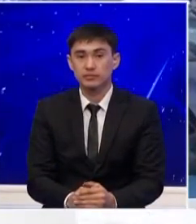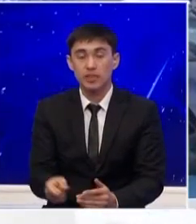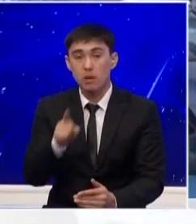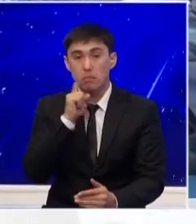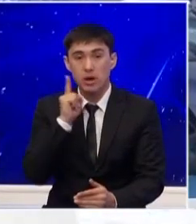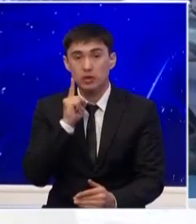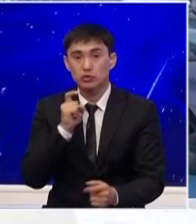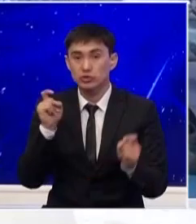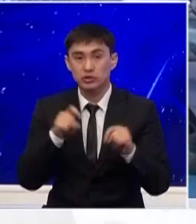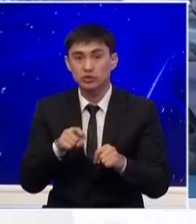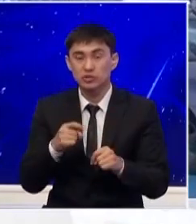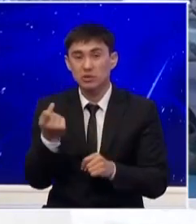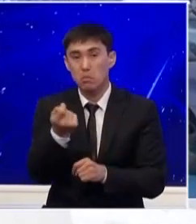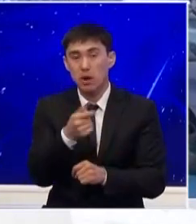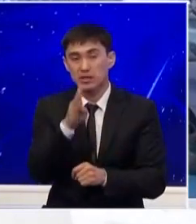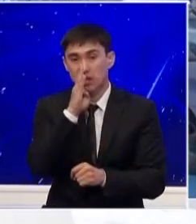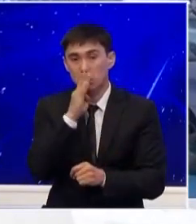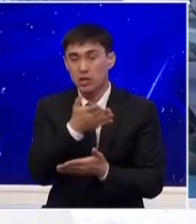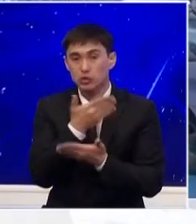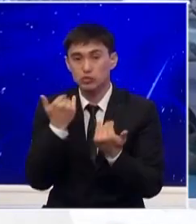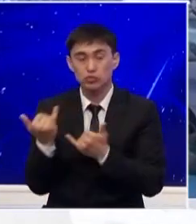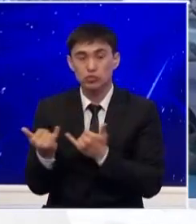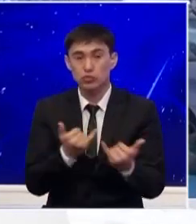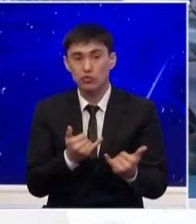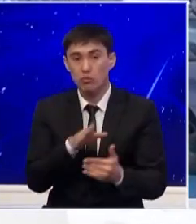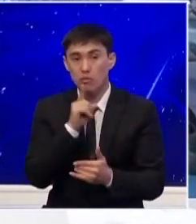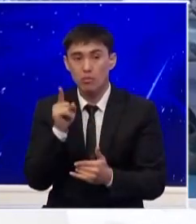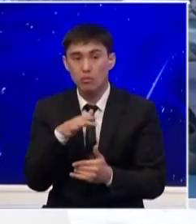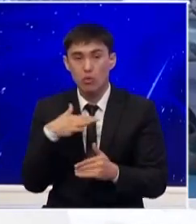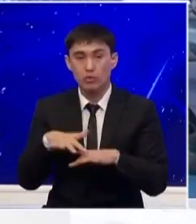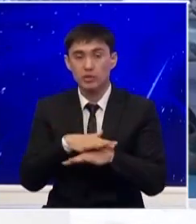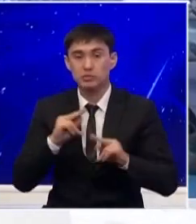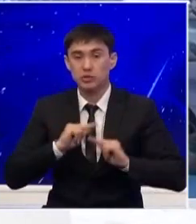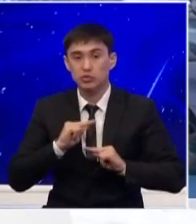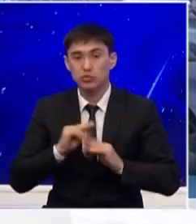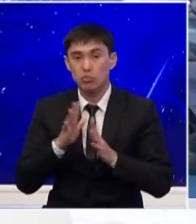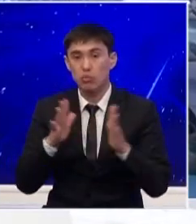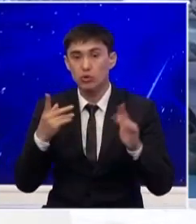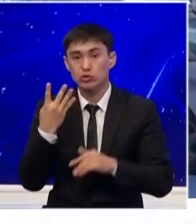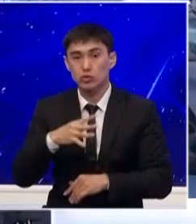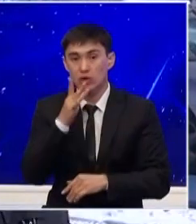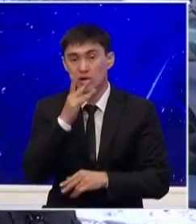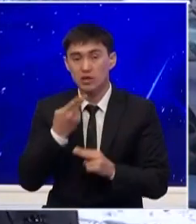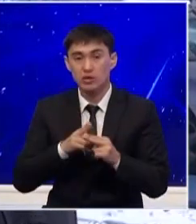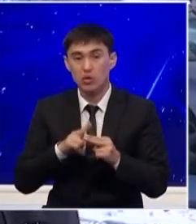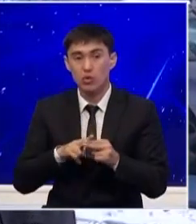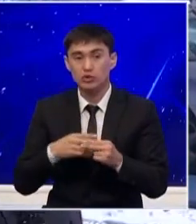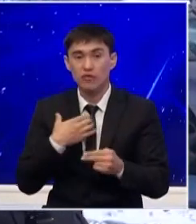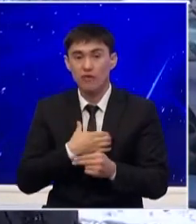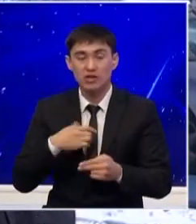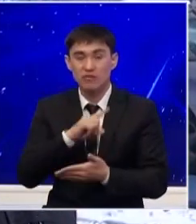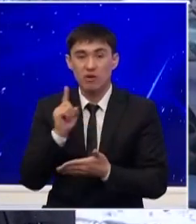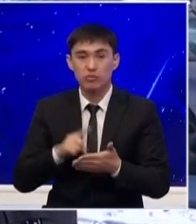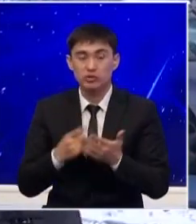Молодежь не идет из-за маленьких зарплат и отсутствия условий. Многим нашим сотрудникам уже больше 40 лет. Это очень важный